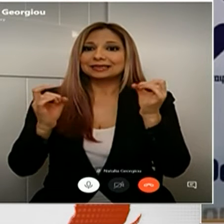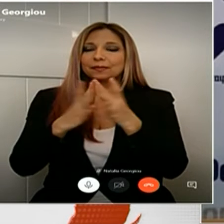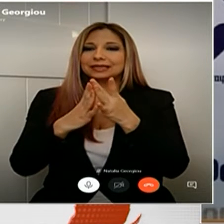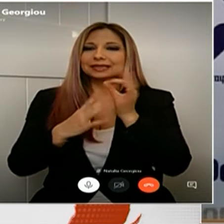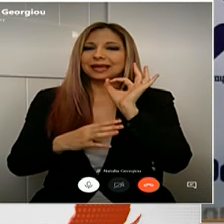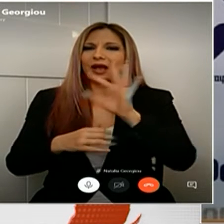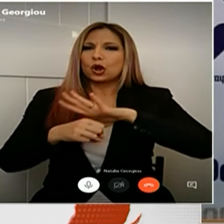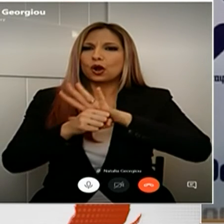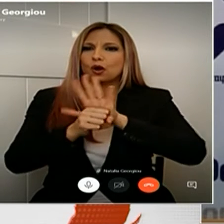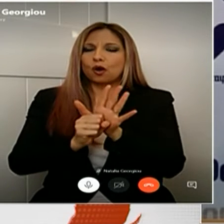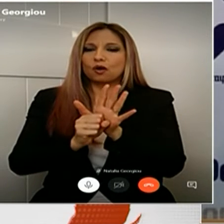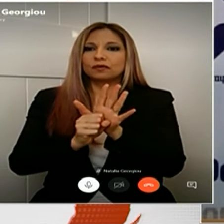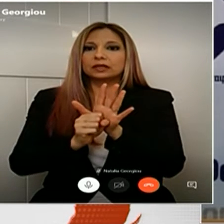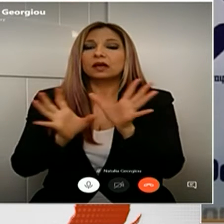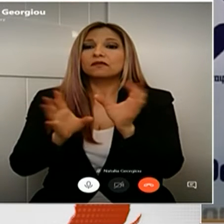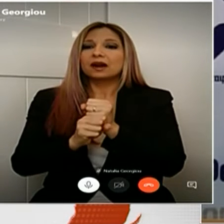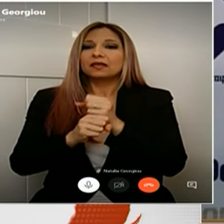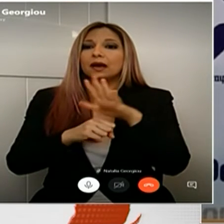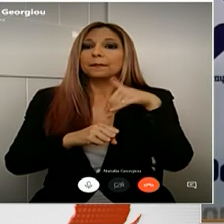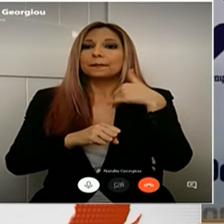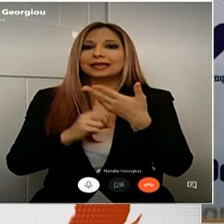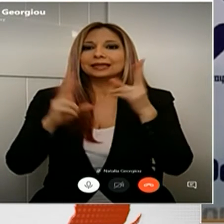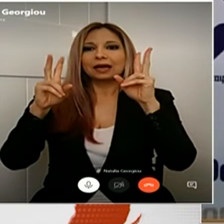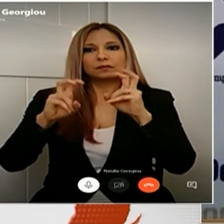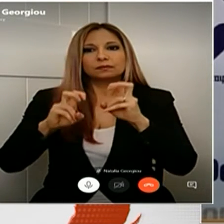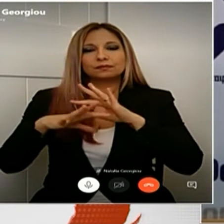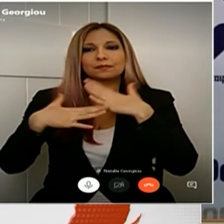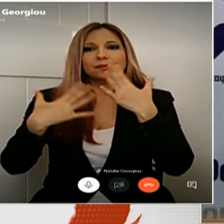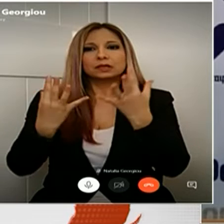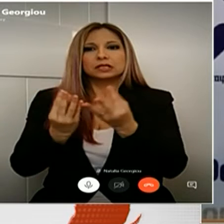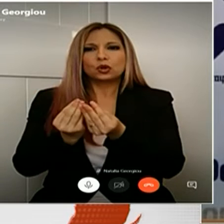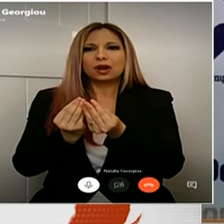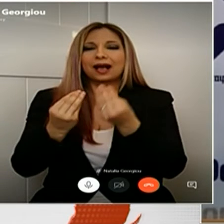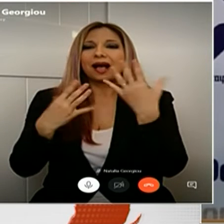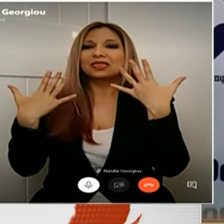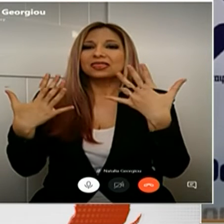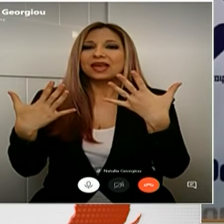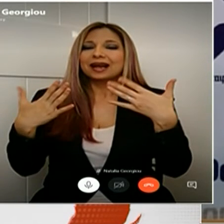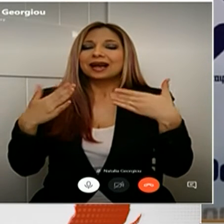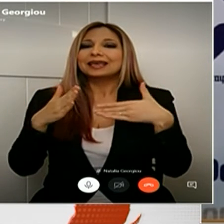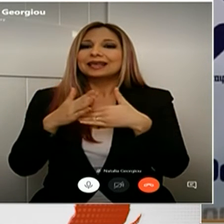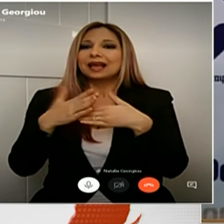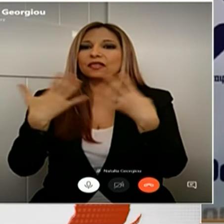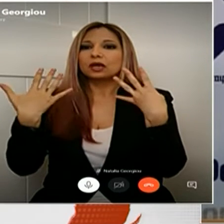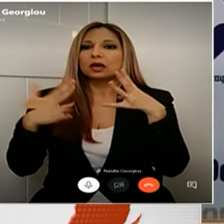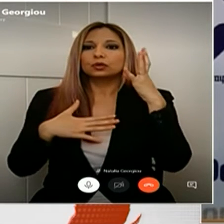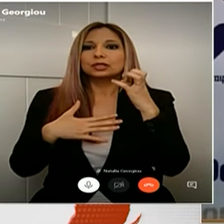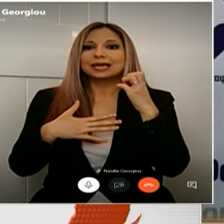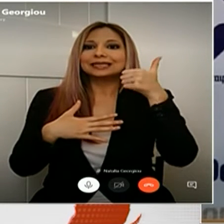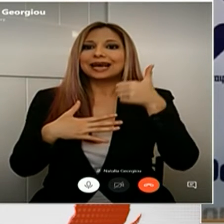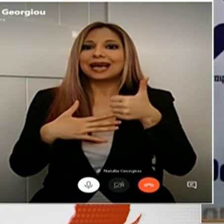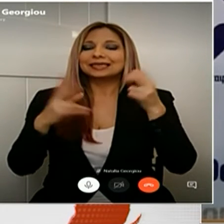εντοπίστηκαν μετά τη διεκπαιρέωση συνολικά 10.946 εργαστηριακών